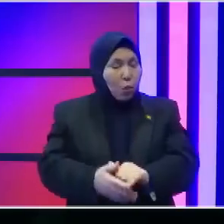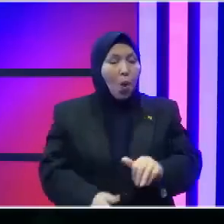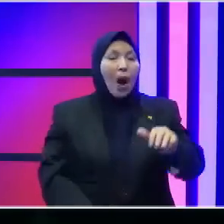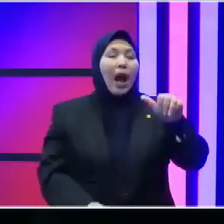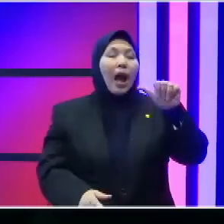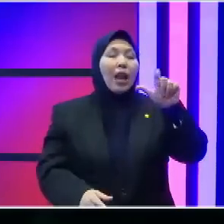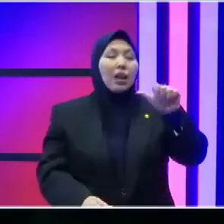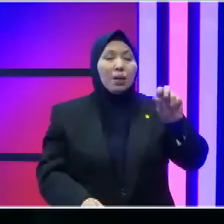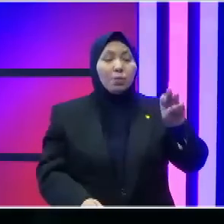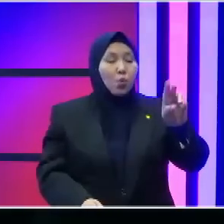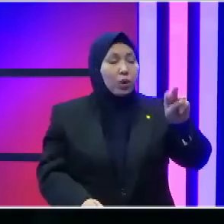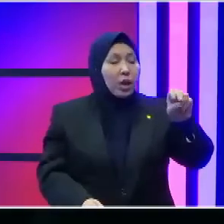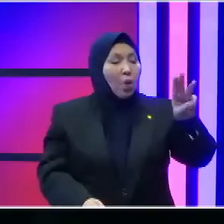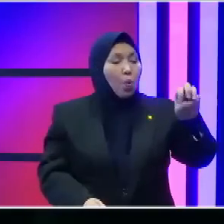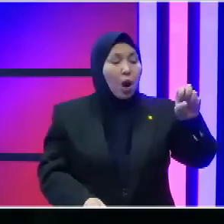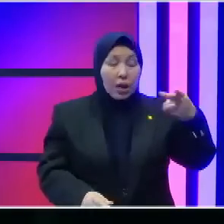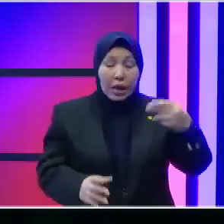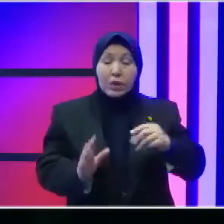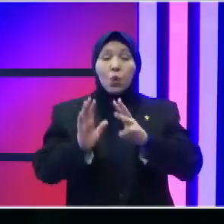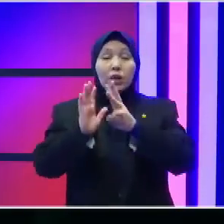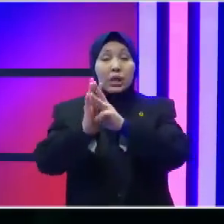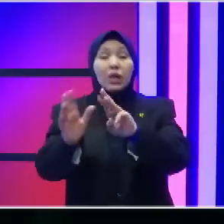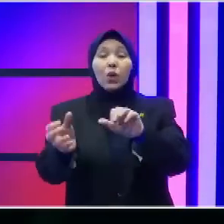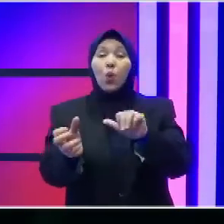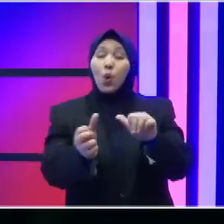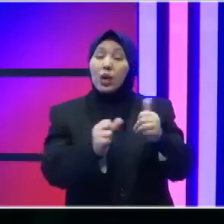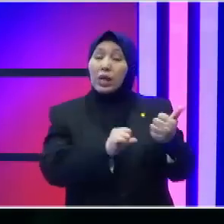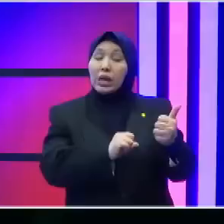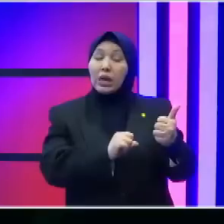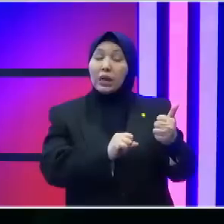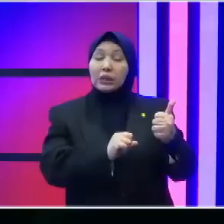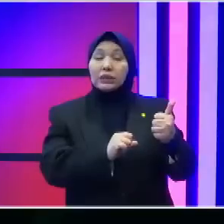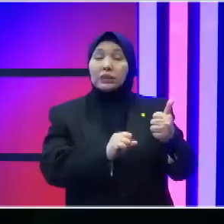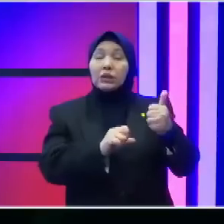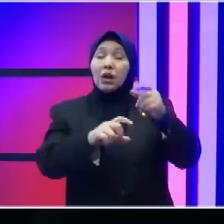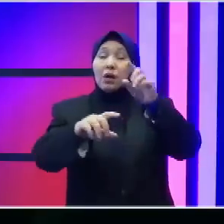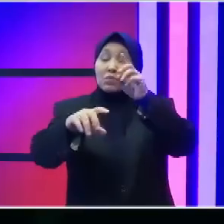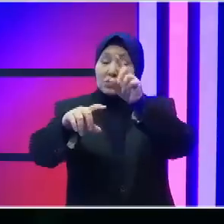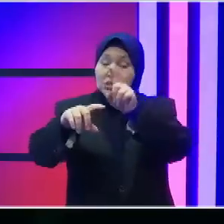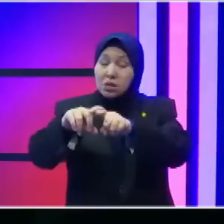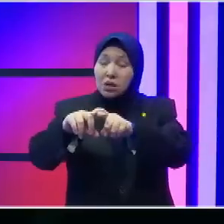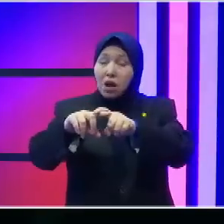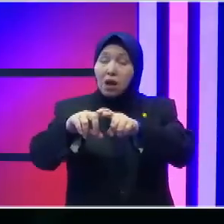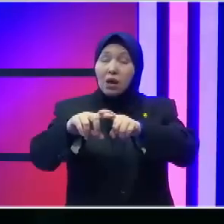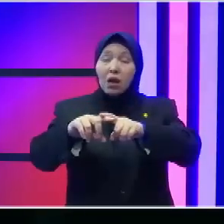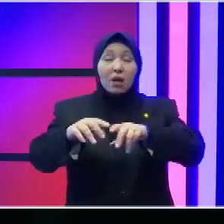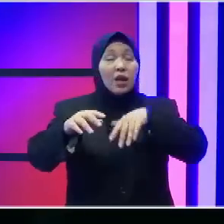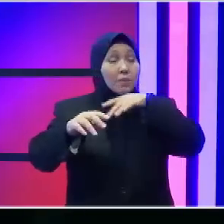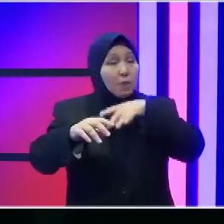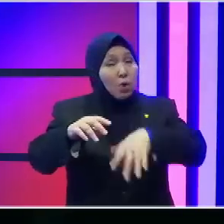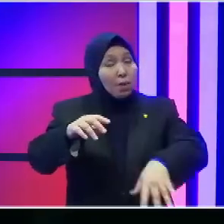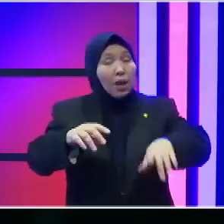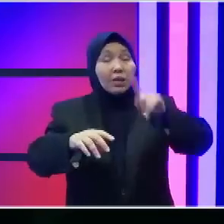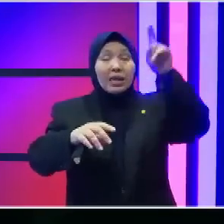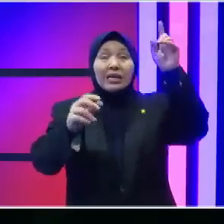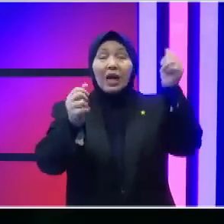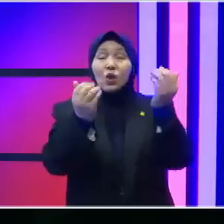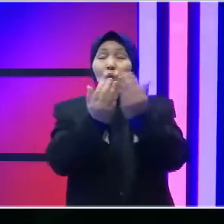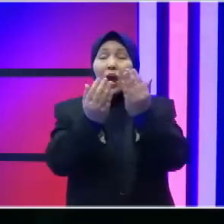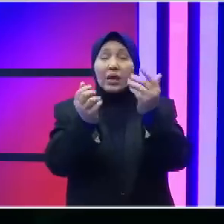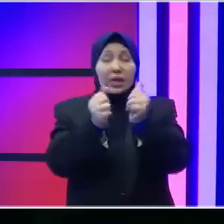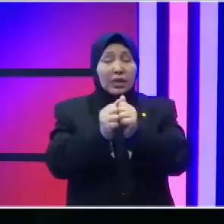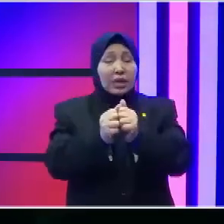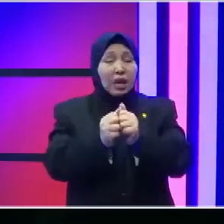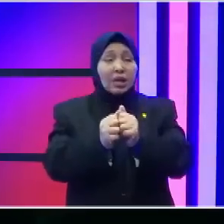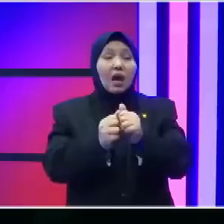Al-Munawwarah, dan itu diwakili oleh tawakal Nabi bila selalu berdoa dengan lahul asmaul husna. Ada orang Ustaz